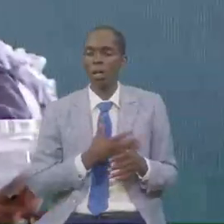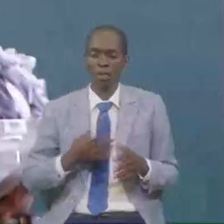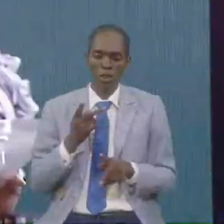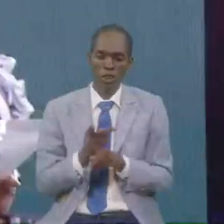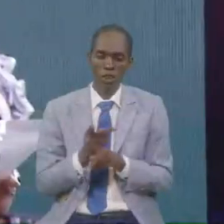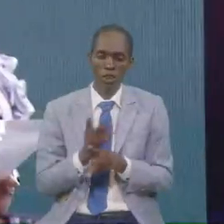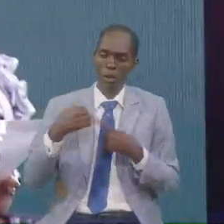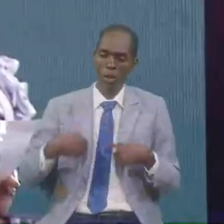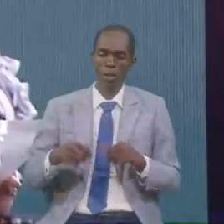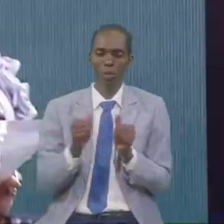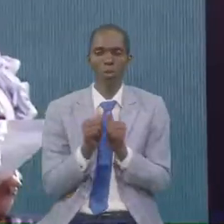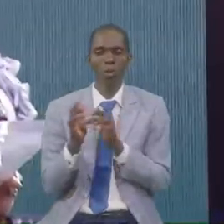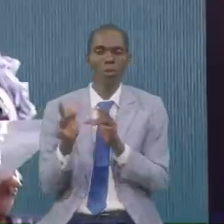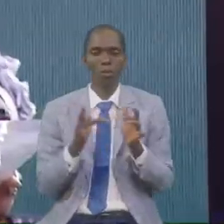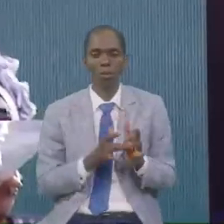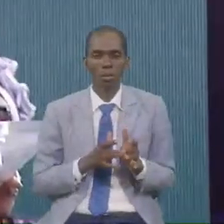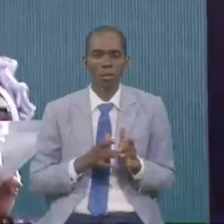Et garde ta main dans sa main.